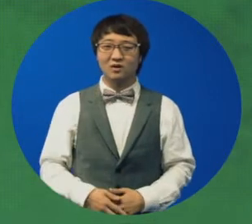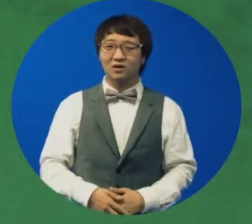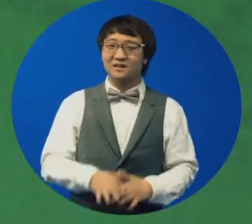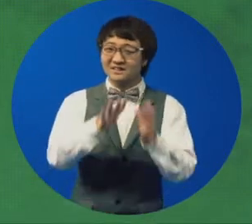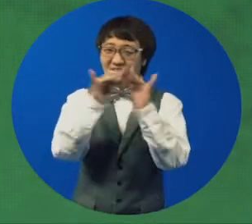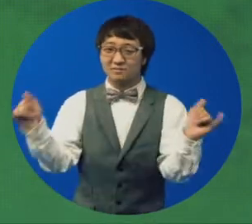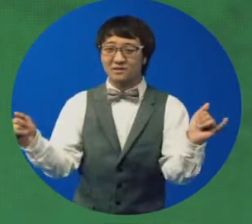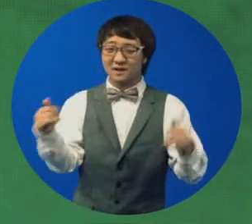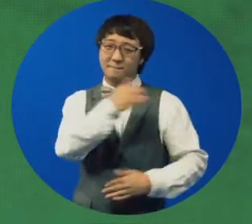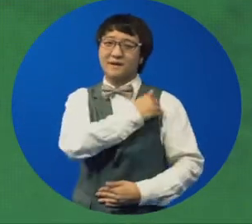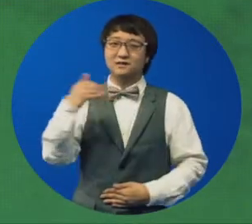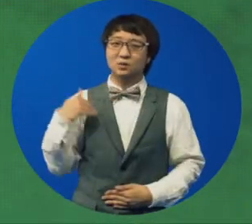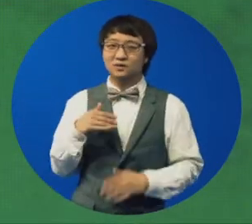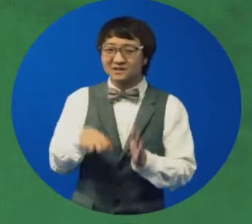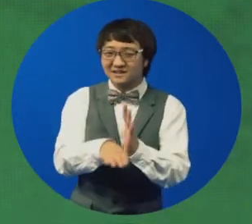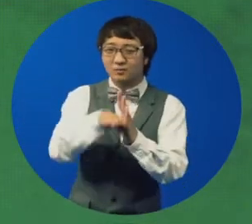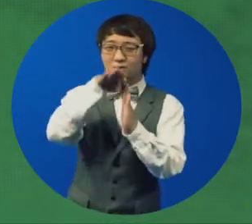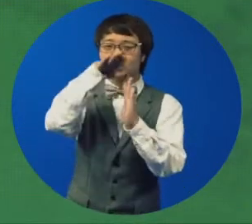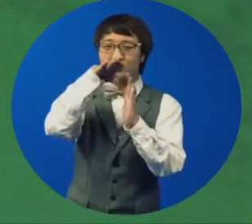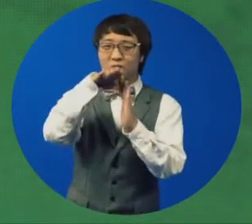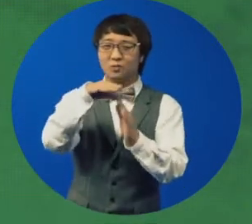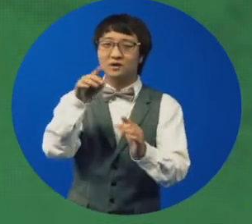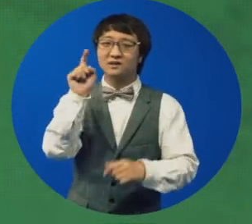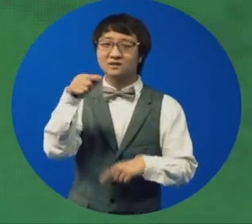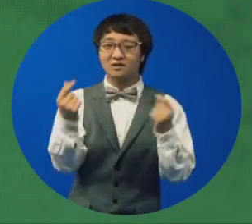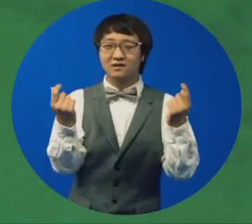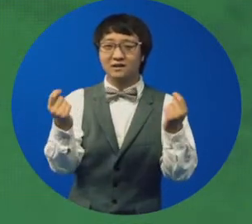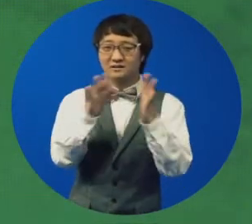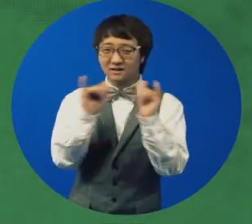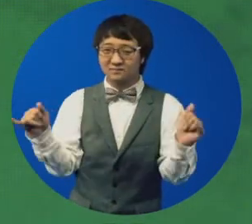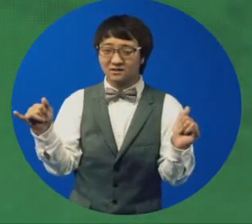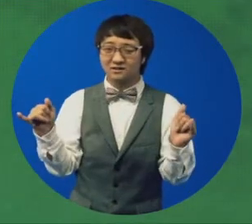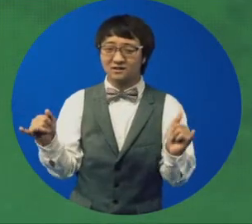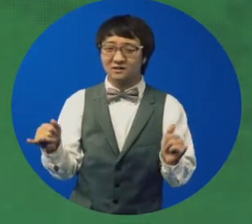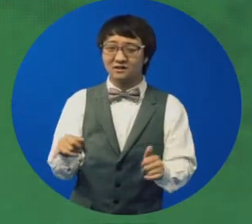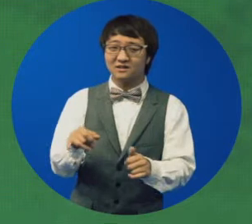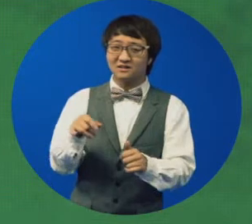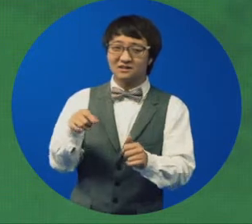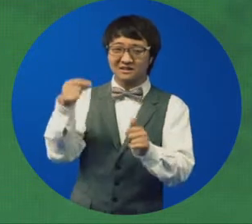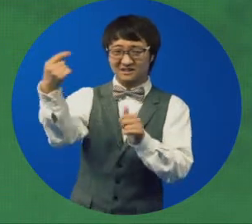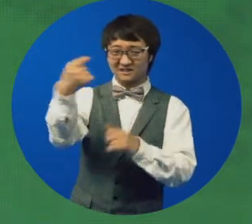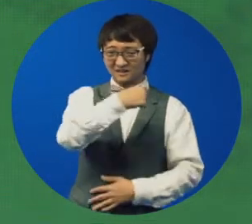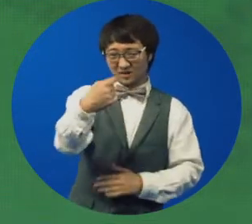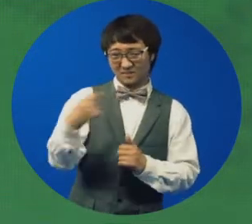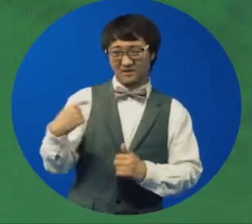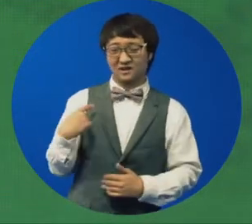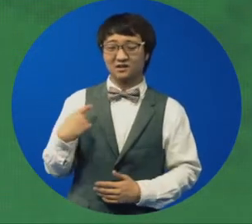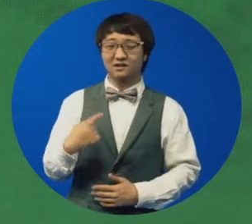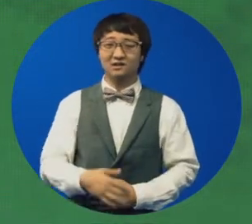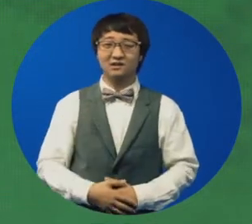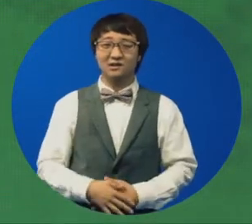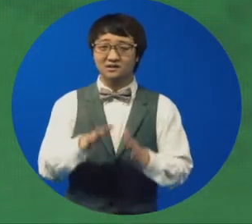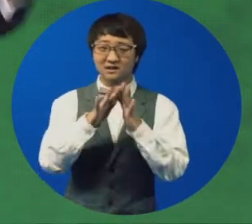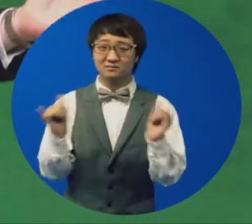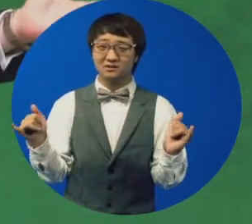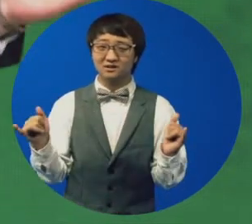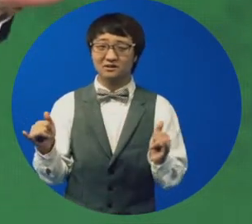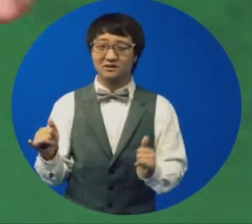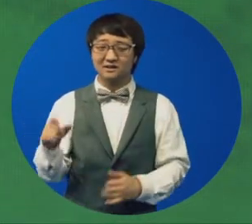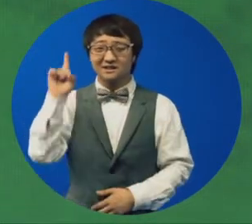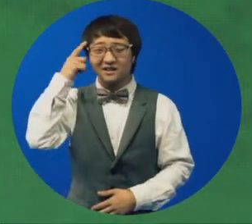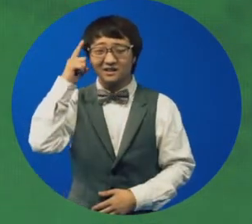사람들의 만족을 채워주려고 그렇게 사람들은 지쳐갑니다. 제 이야기를 오해하지 마십시오. 사람들을 신경 쓰지 않기 위해서